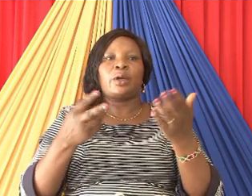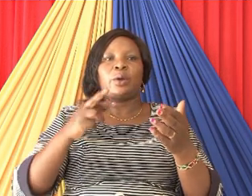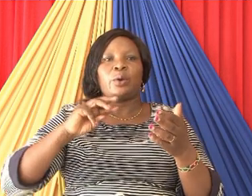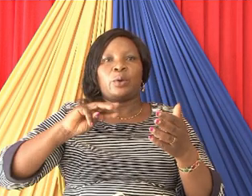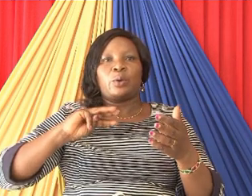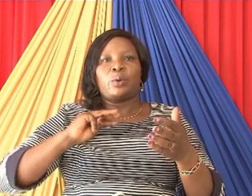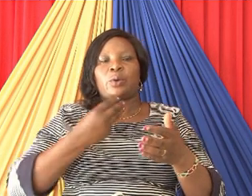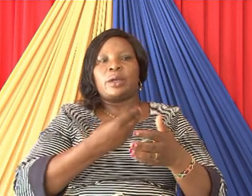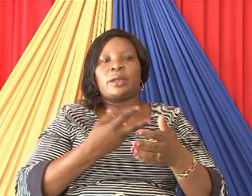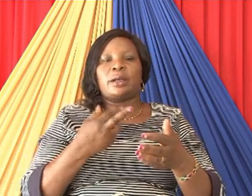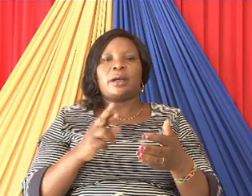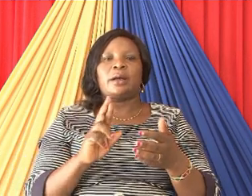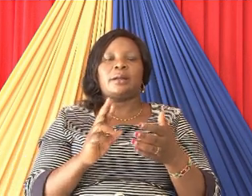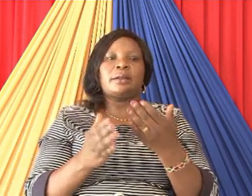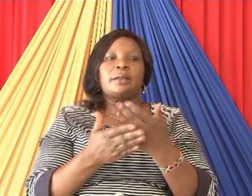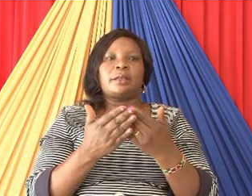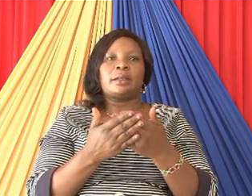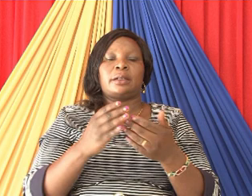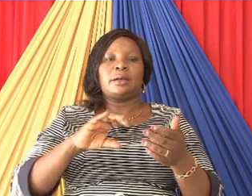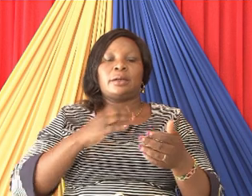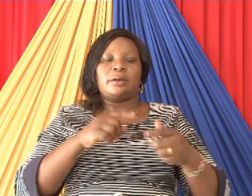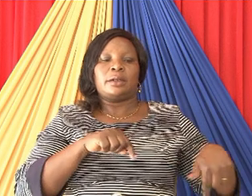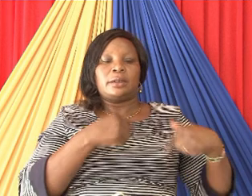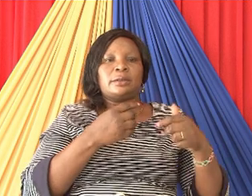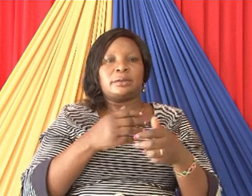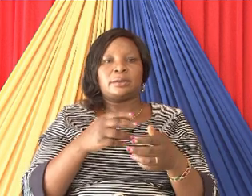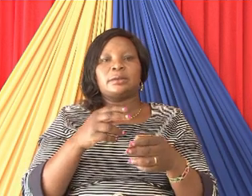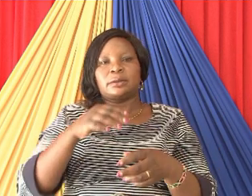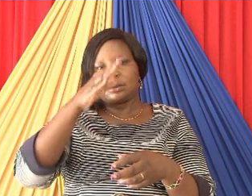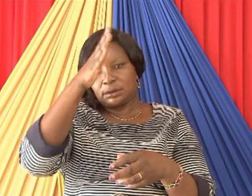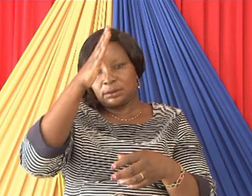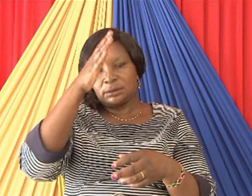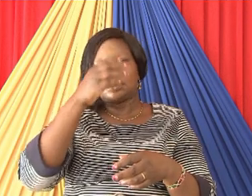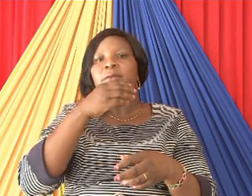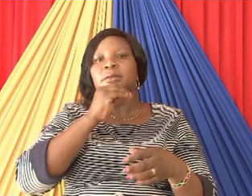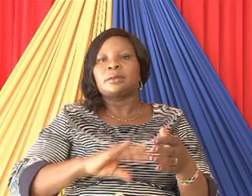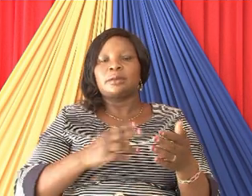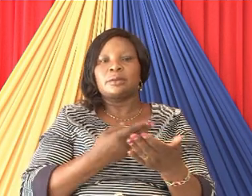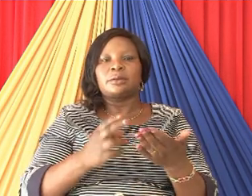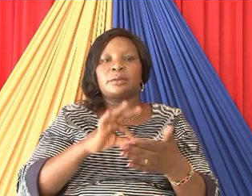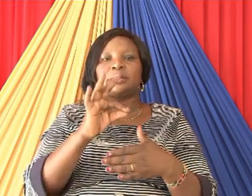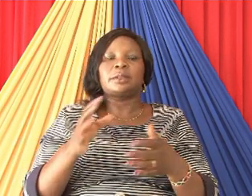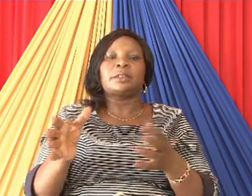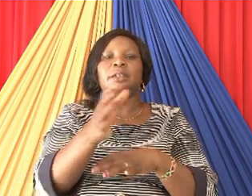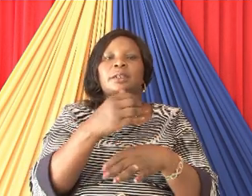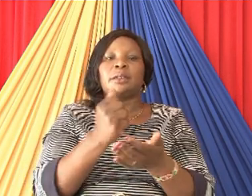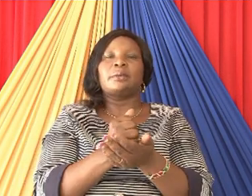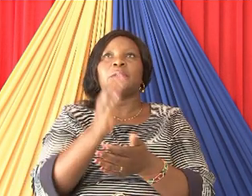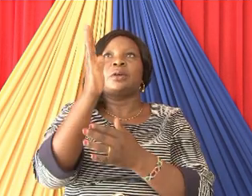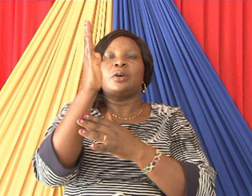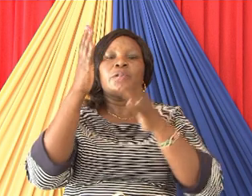na tulinde mioyo yetu. In the name of the Father, Son, and the Holy Spirit. Amen. God bless